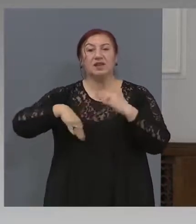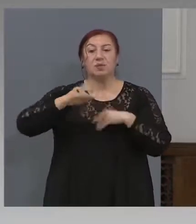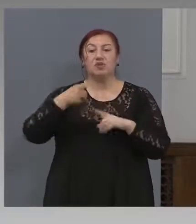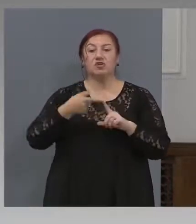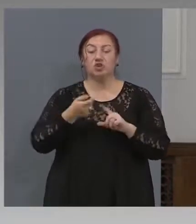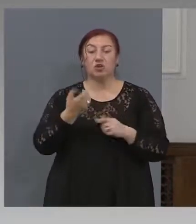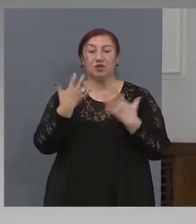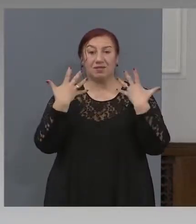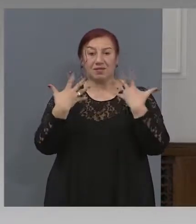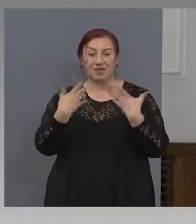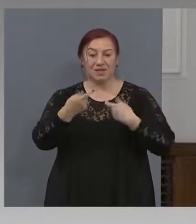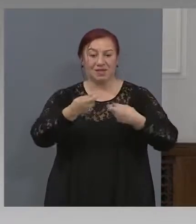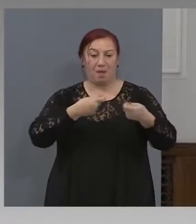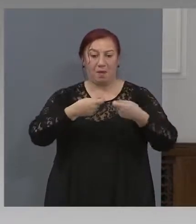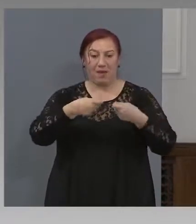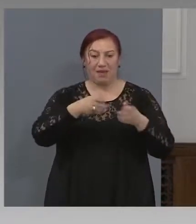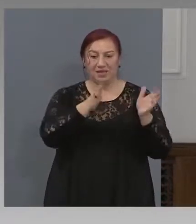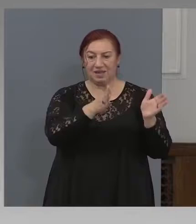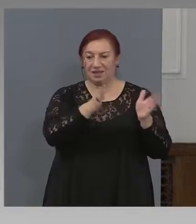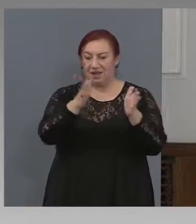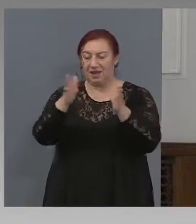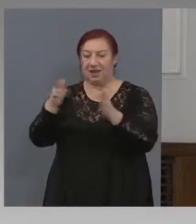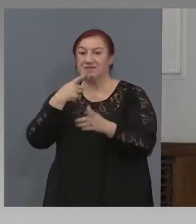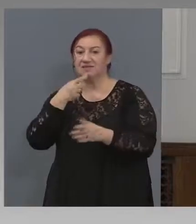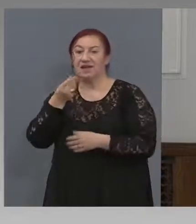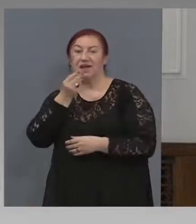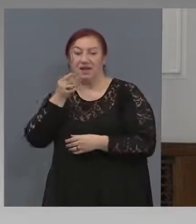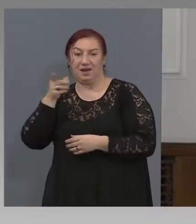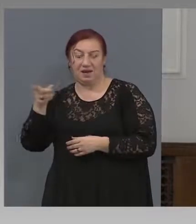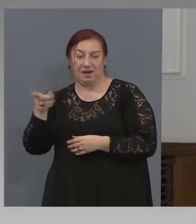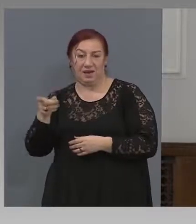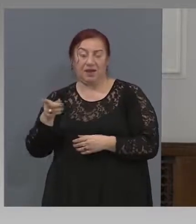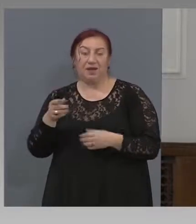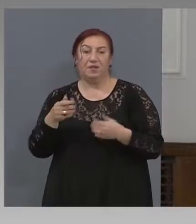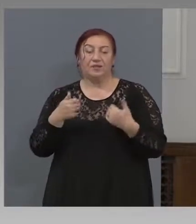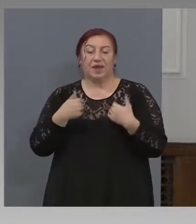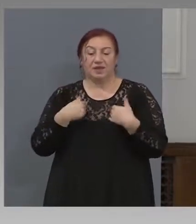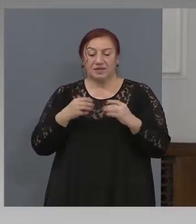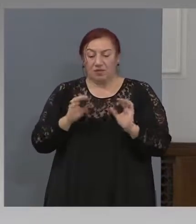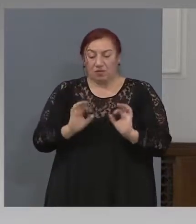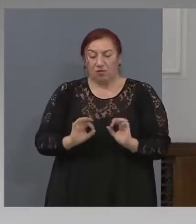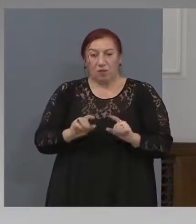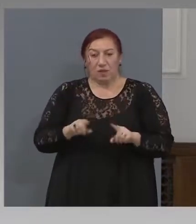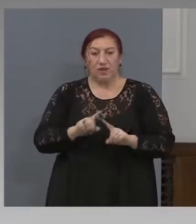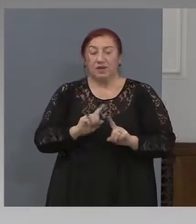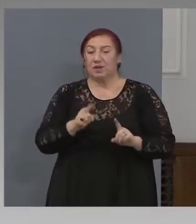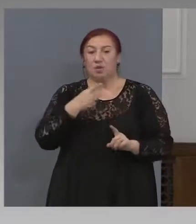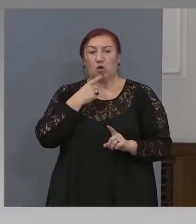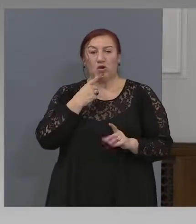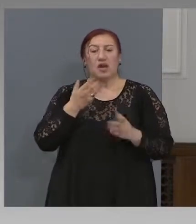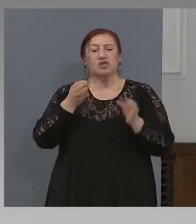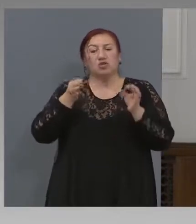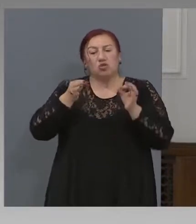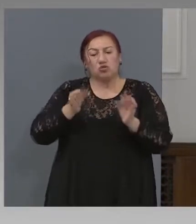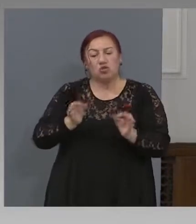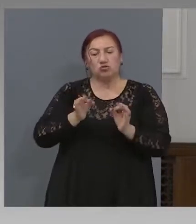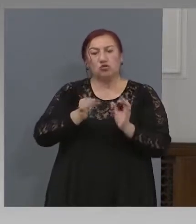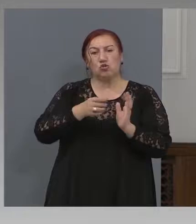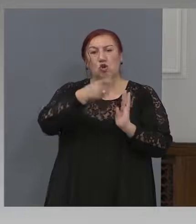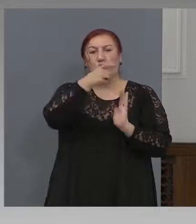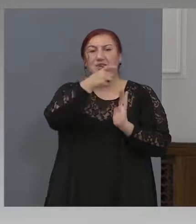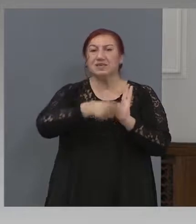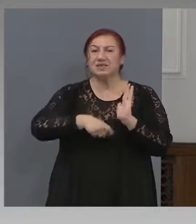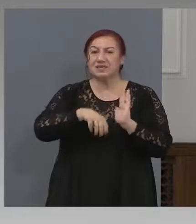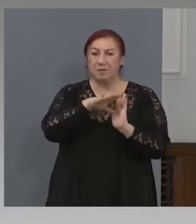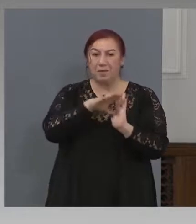за търговия с храни. Тоест и аз не мога в момента да кажа какъв е списъка, защото